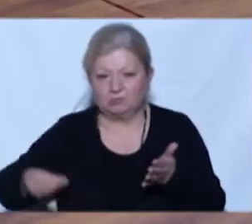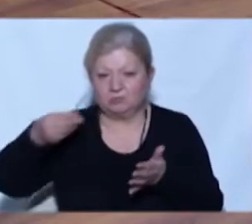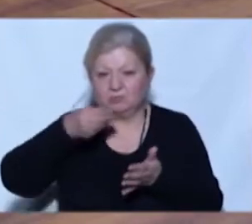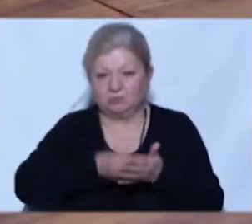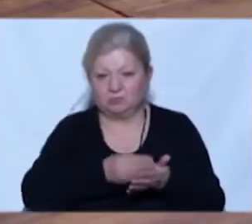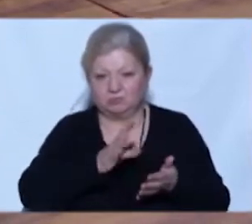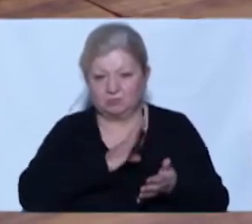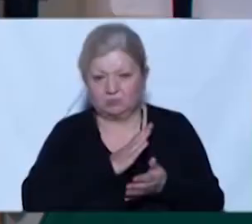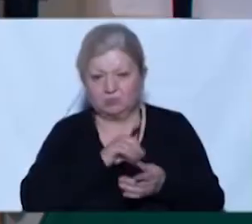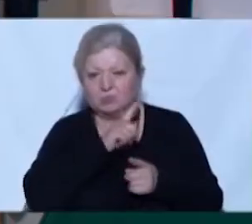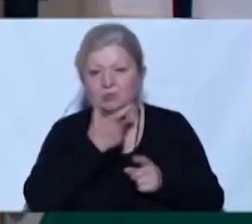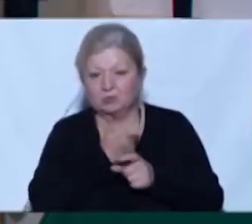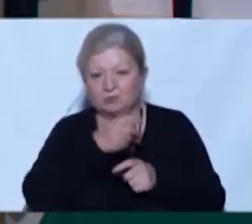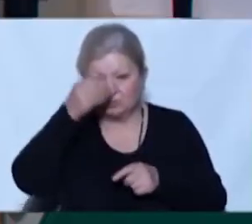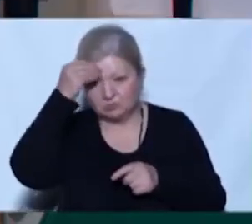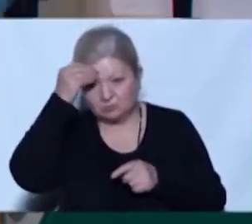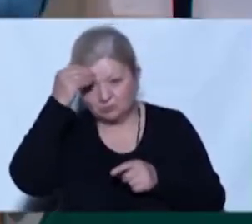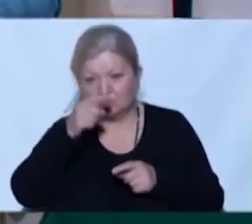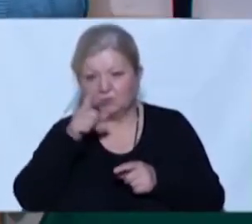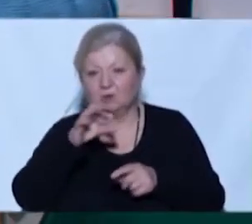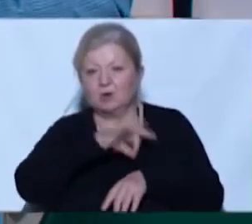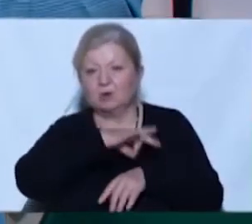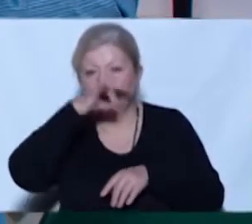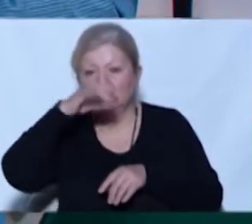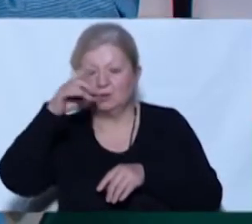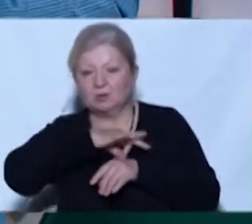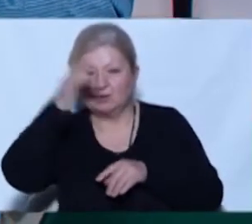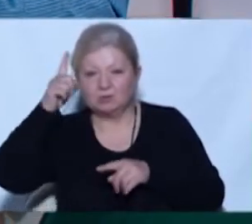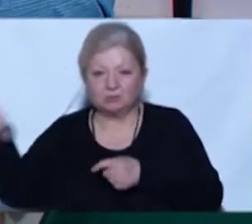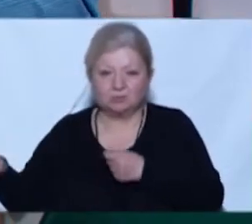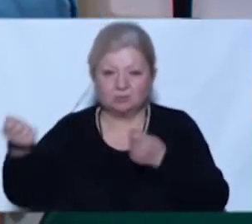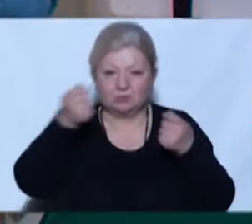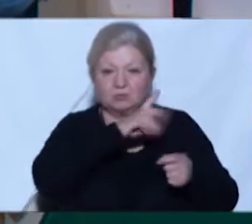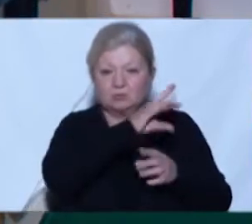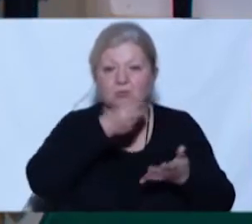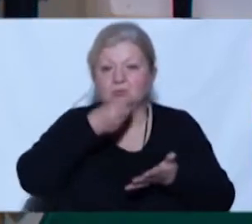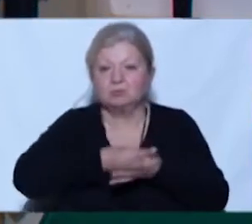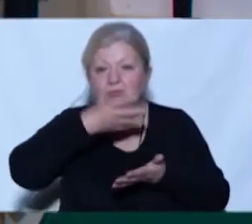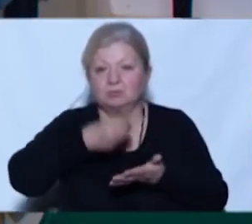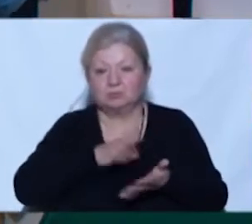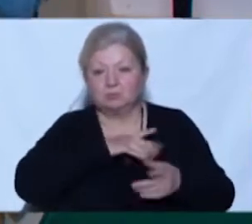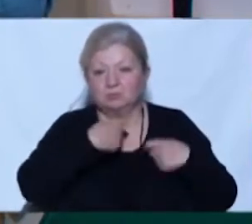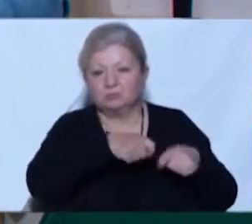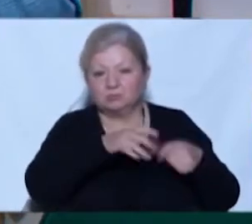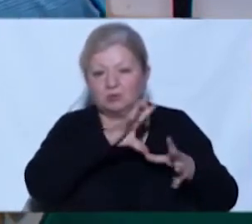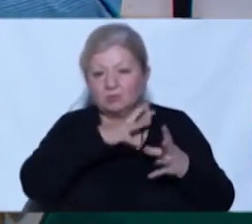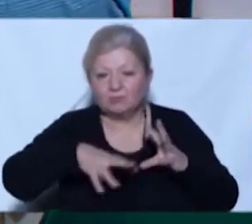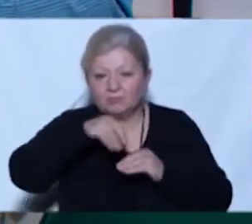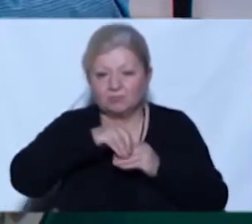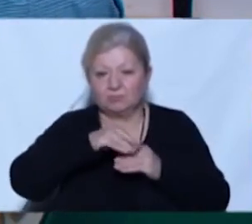იყიდებოდა აღმოსავლეთიდან შემოტანილი საქონელი ევროპაში, რომ პრაქტიკულად სრულად